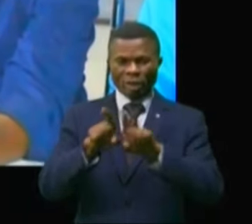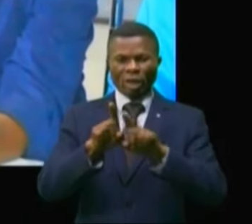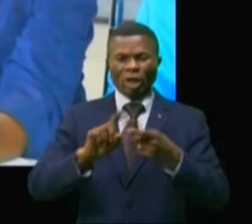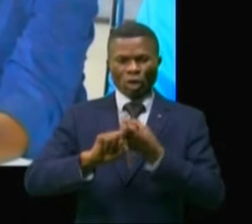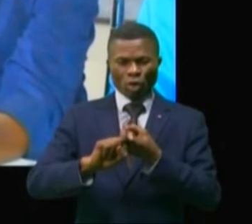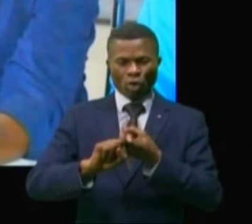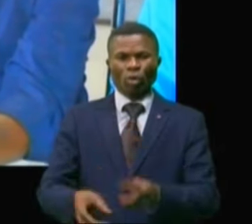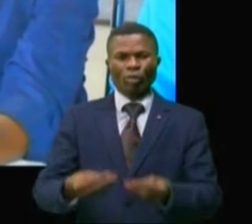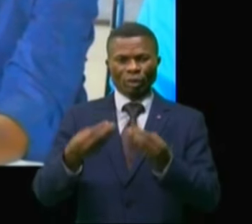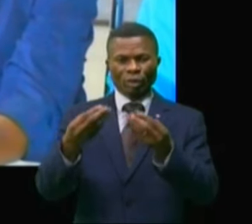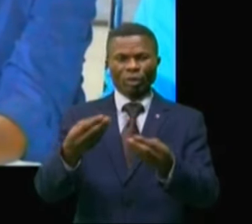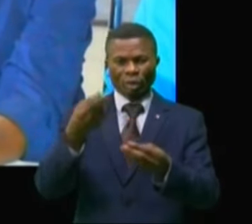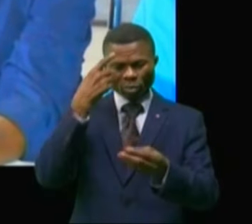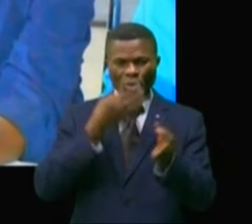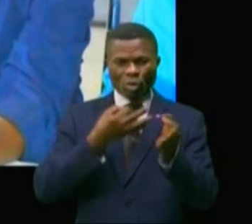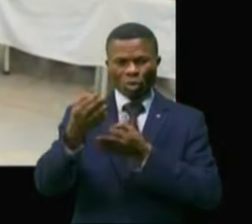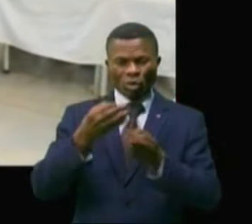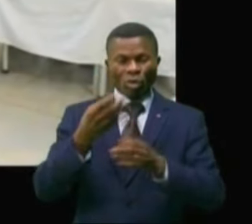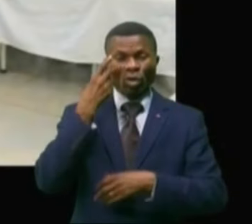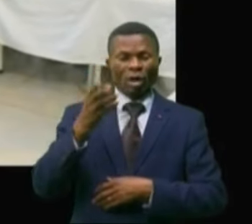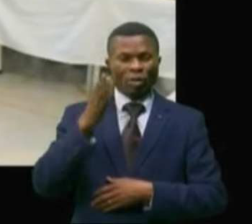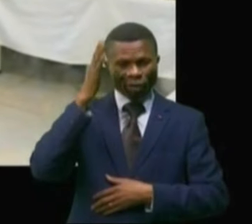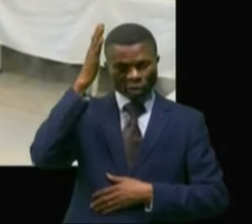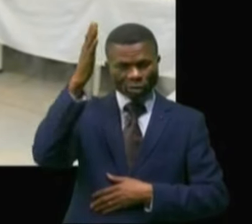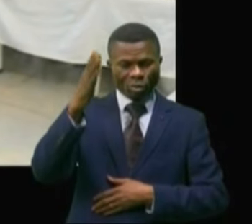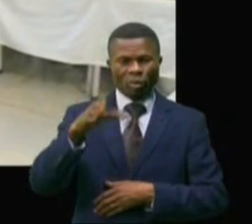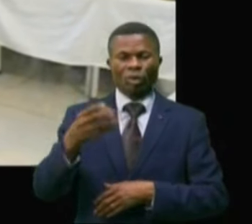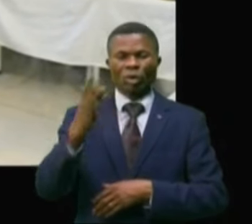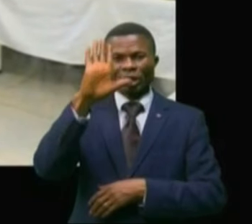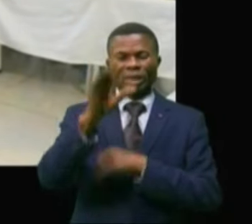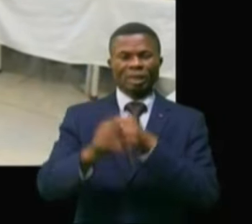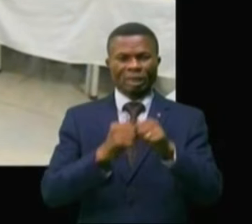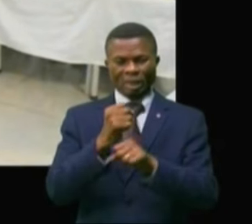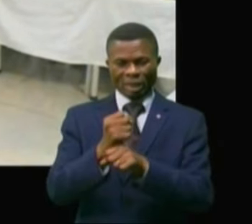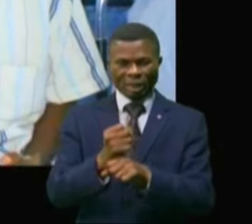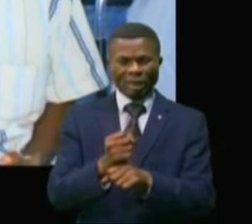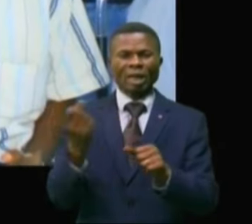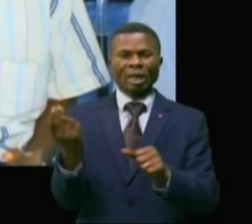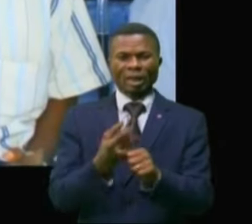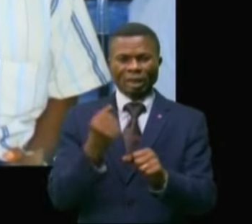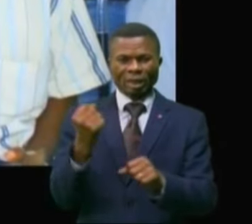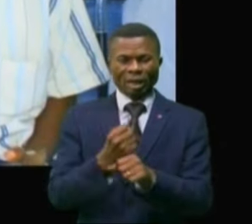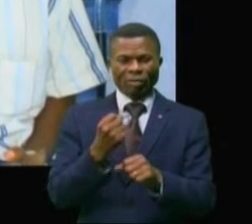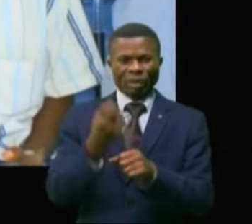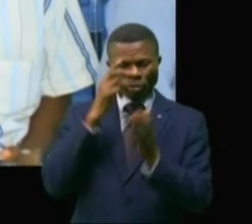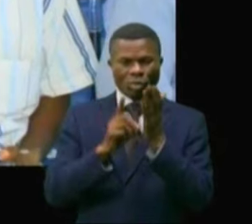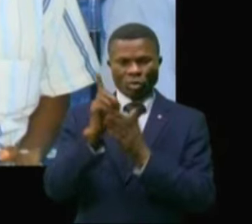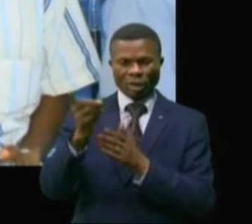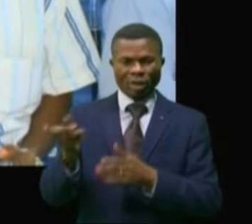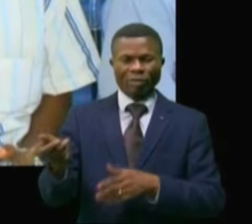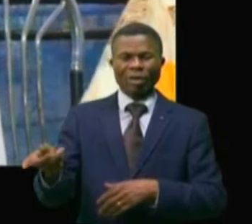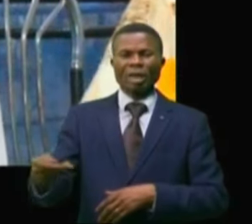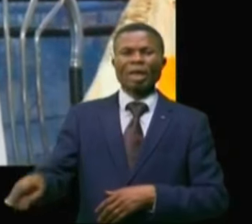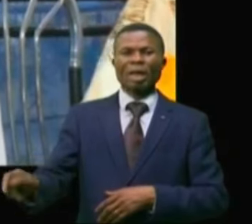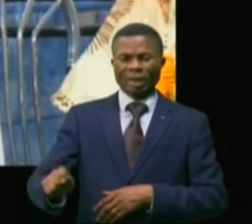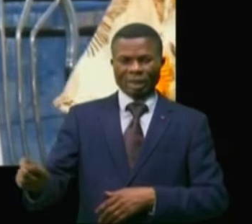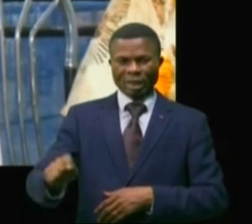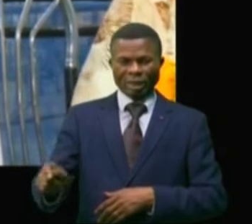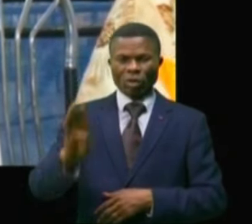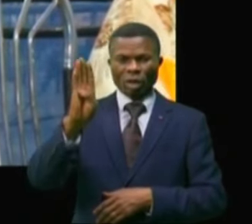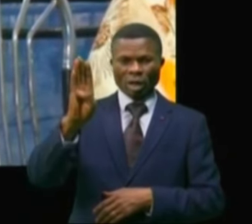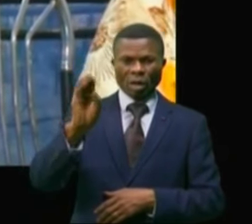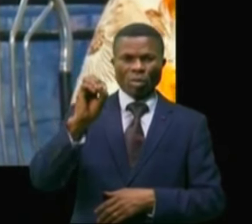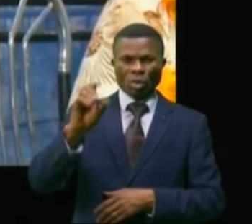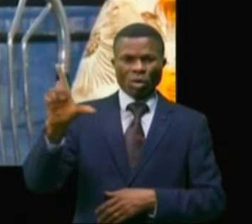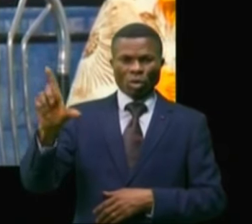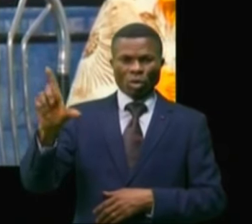réservée avant de dévoiler sa vision et son plan d'action pour le développement durable du territoire de Bolomba. Lumumba qui reste jusqu'à ce jour